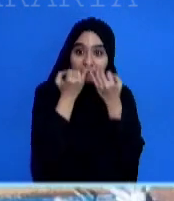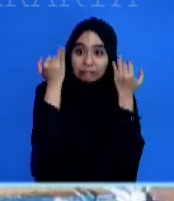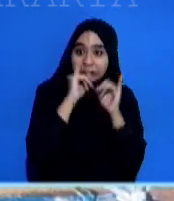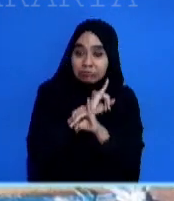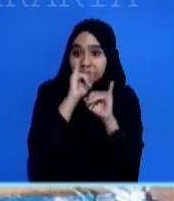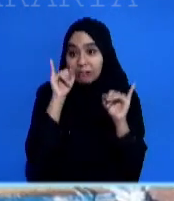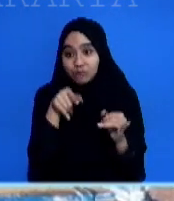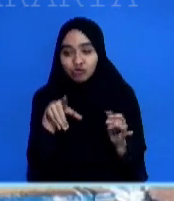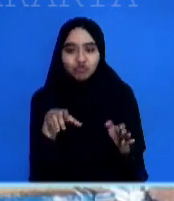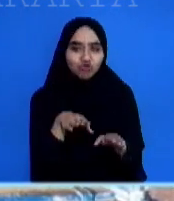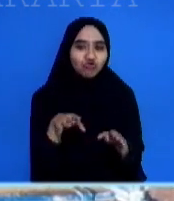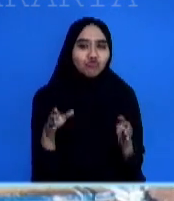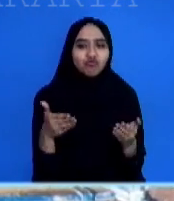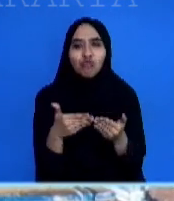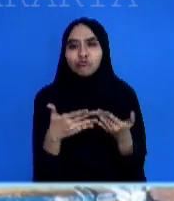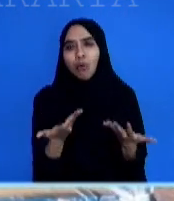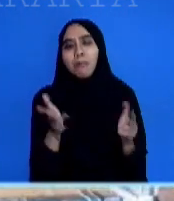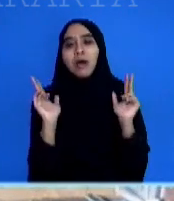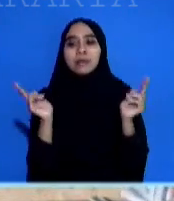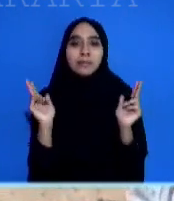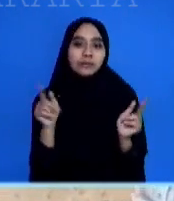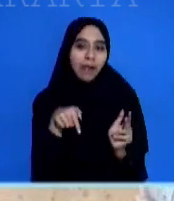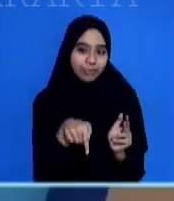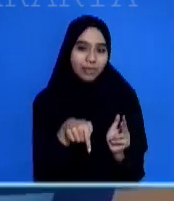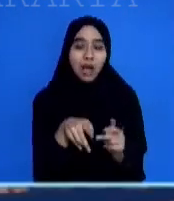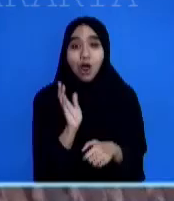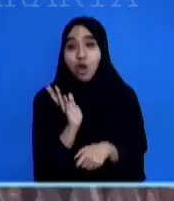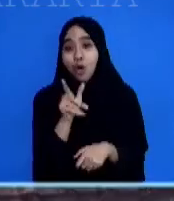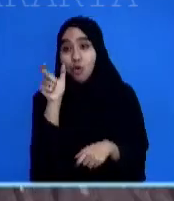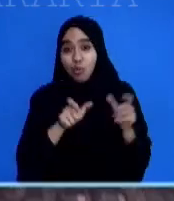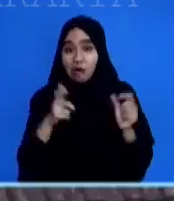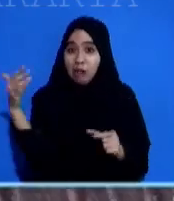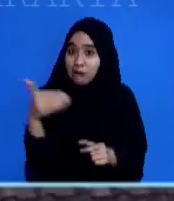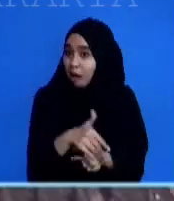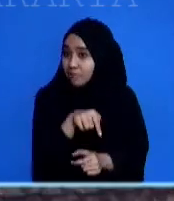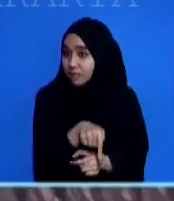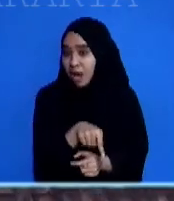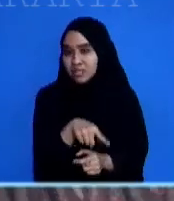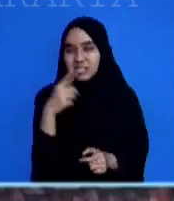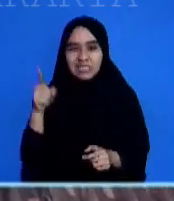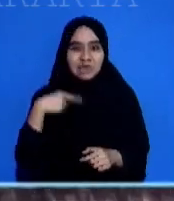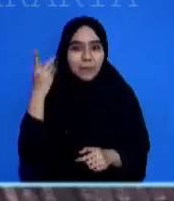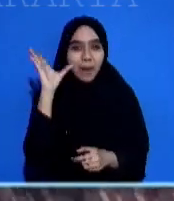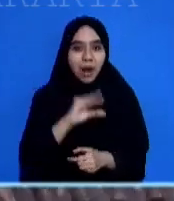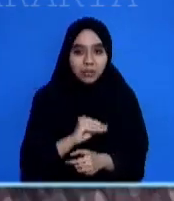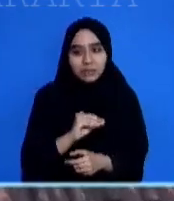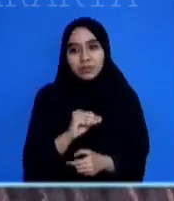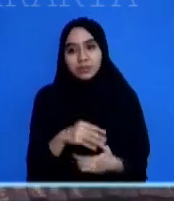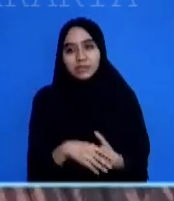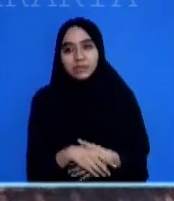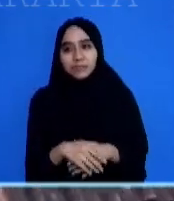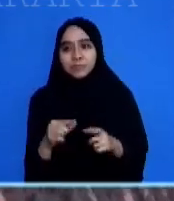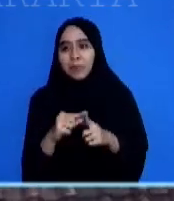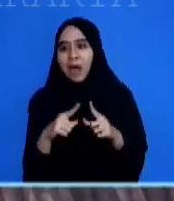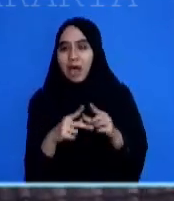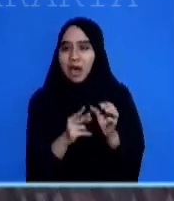cocok kangge papan ngenggar-enggar penggalih kepar menawi wisatawan ngendangi Umbul celereng ing dinten pasaran Paing Lan Wage